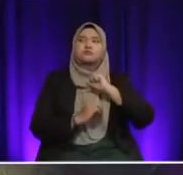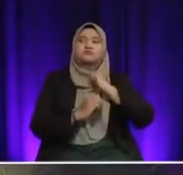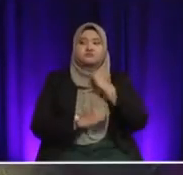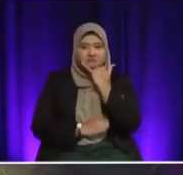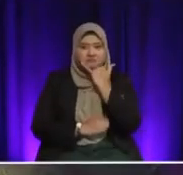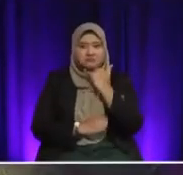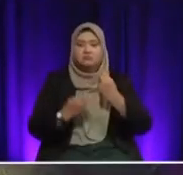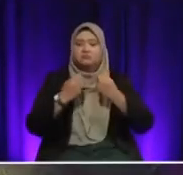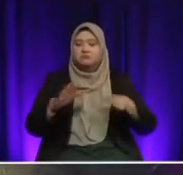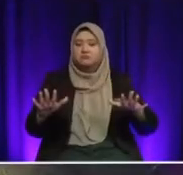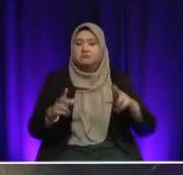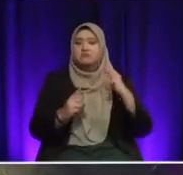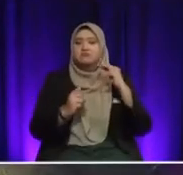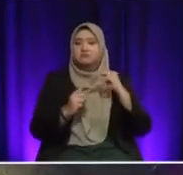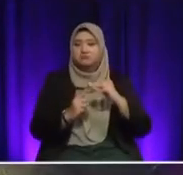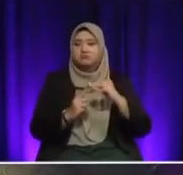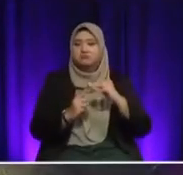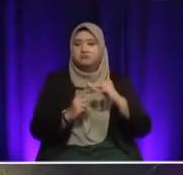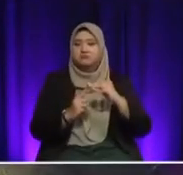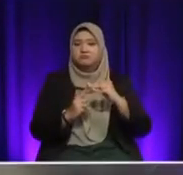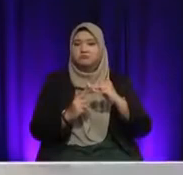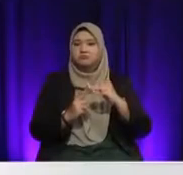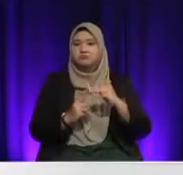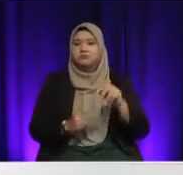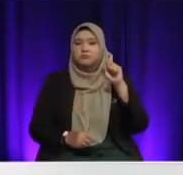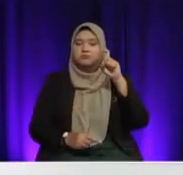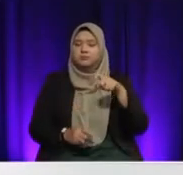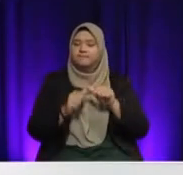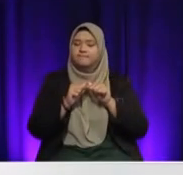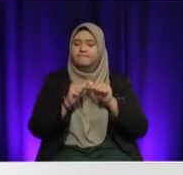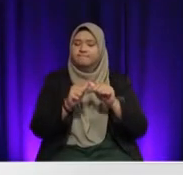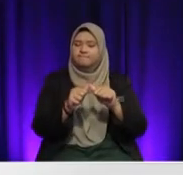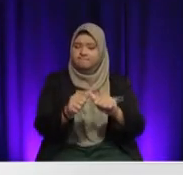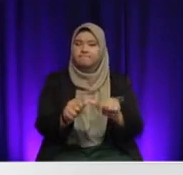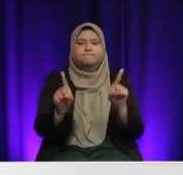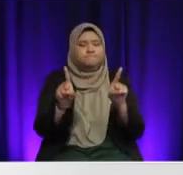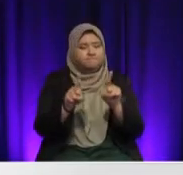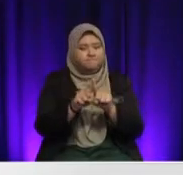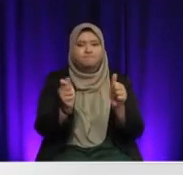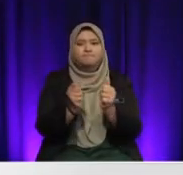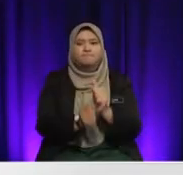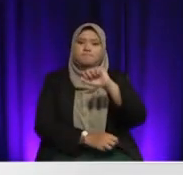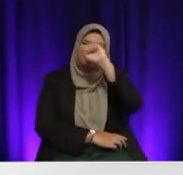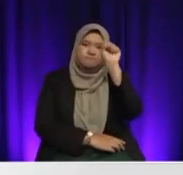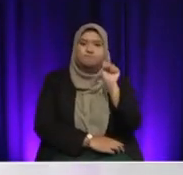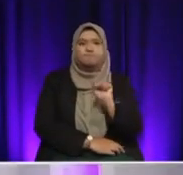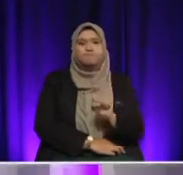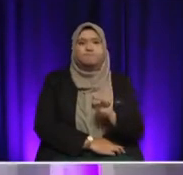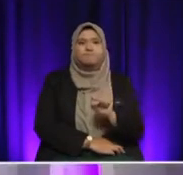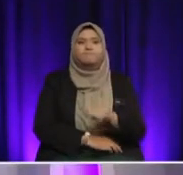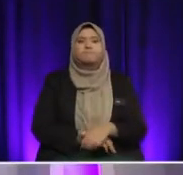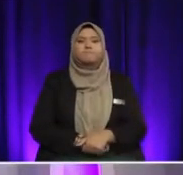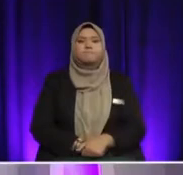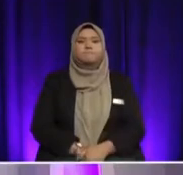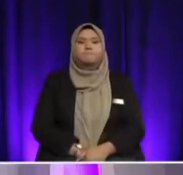Jadi diameter memang kita tak boleh ubah, tak palsu. Baiklah, itu cara-cara menjawab soalan. Seandainya soalan